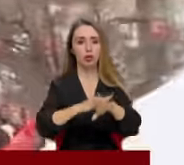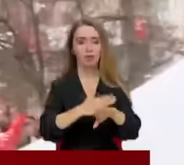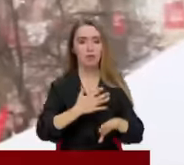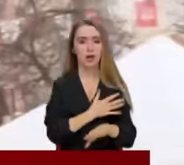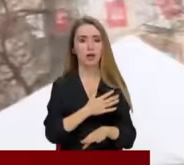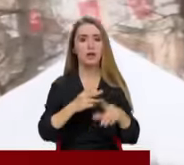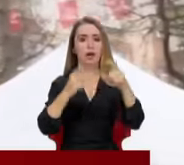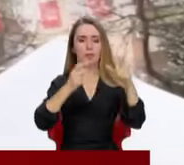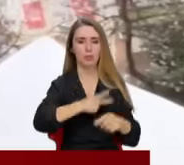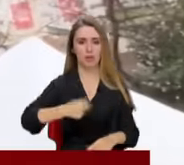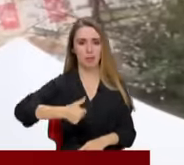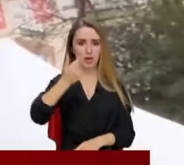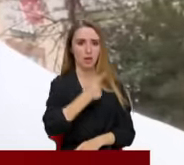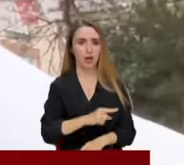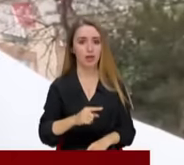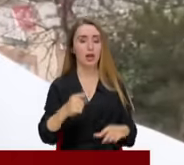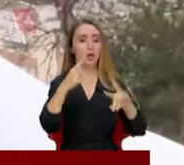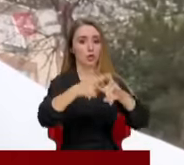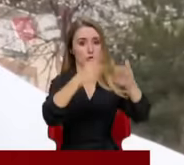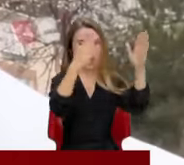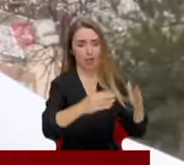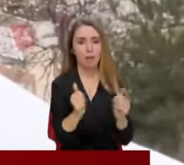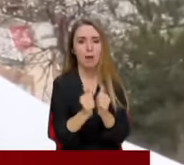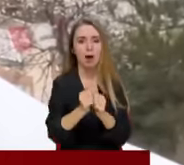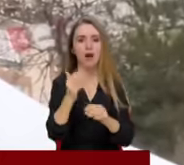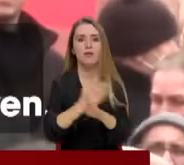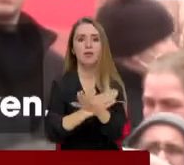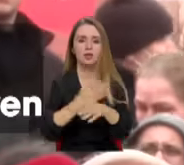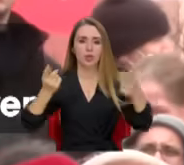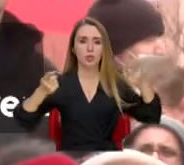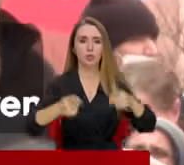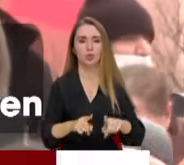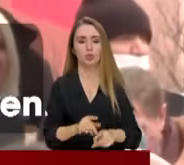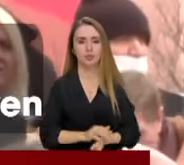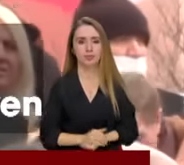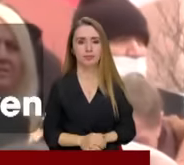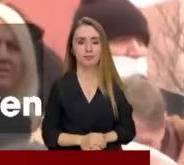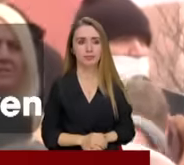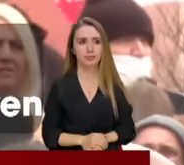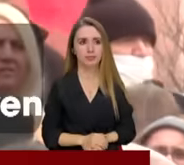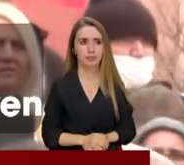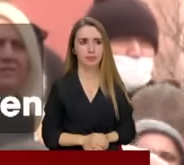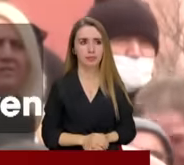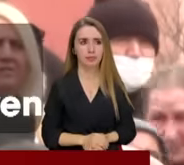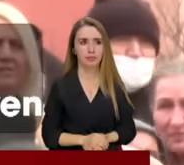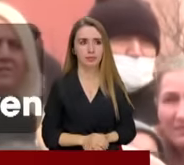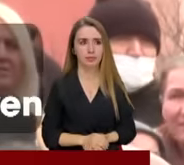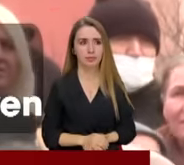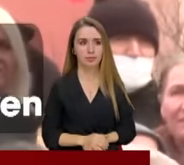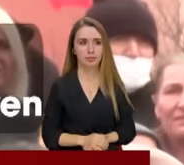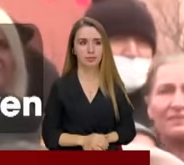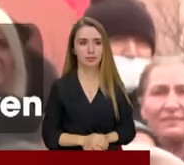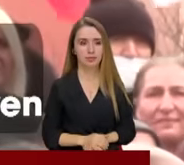Çankaya Belediye Başkan Adayı Hüseyin Can Güner'le birlikte seçmenle buluştu. Yıllarca ayrımcılığa, baskıya,